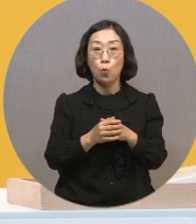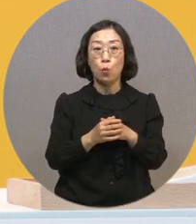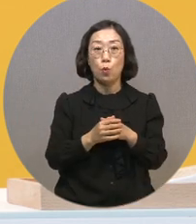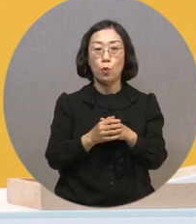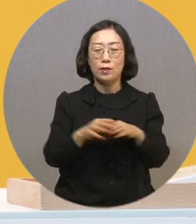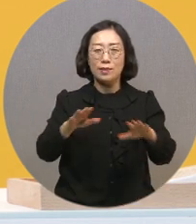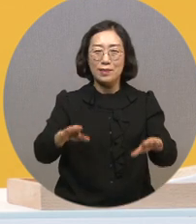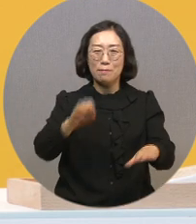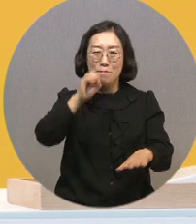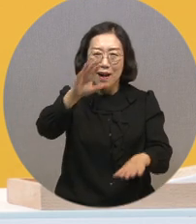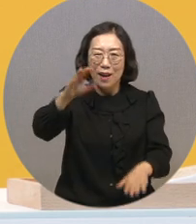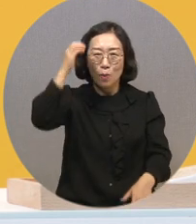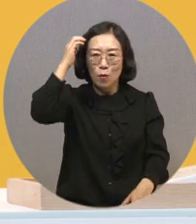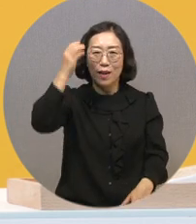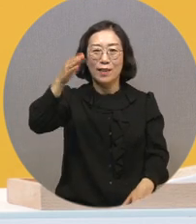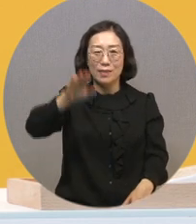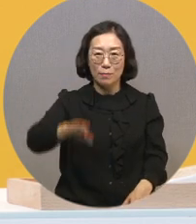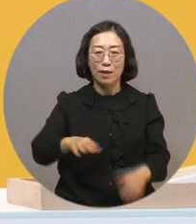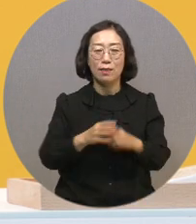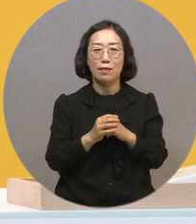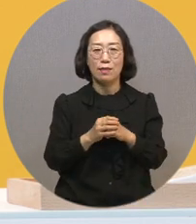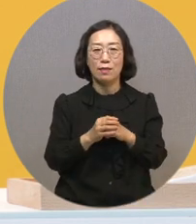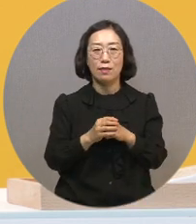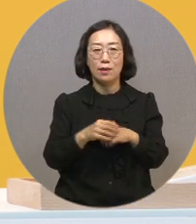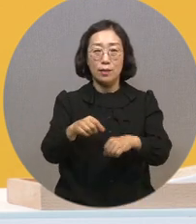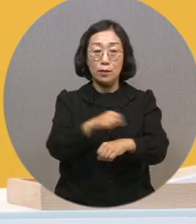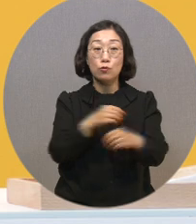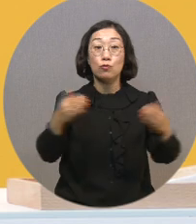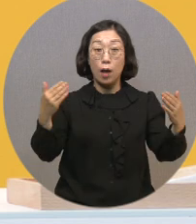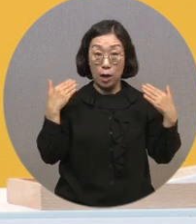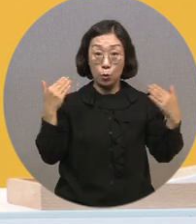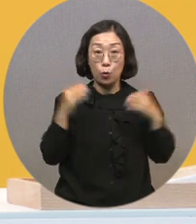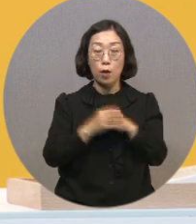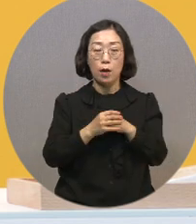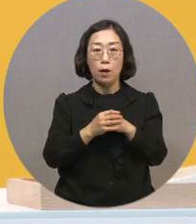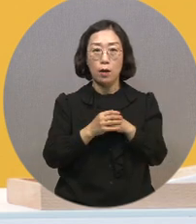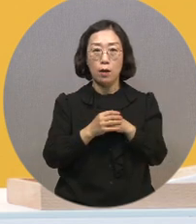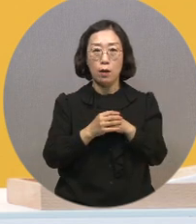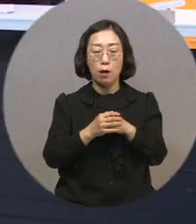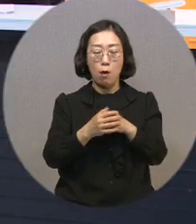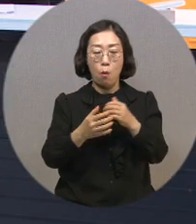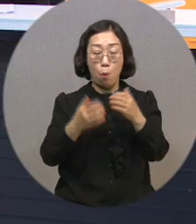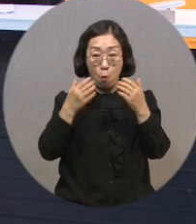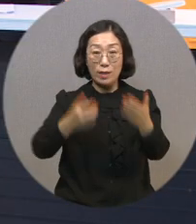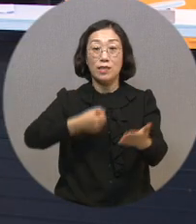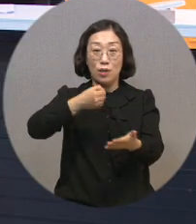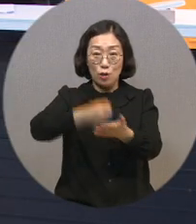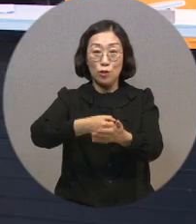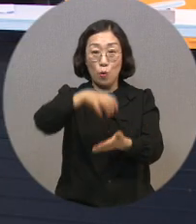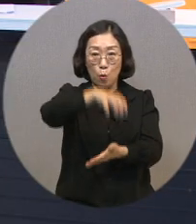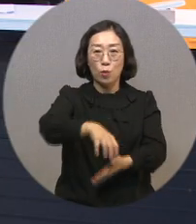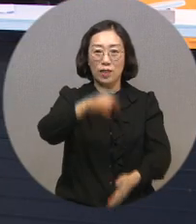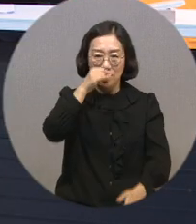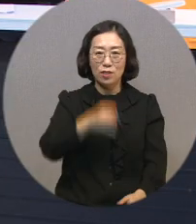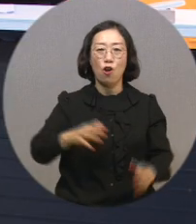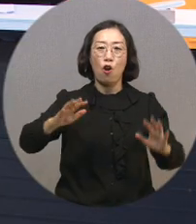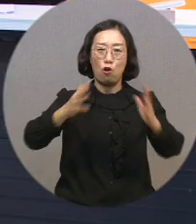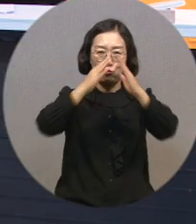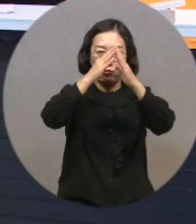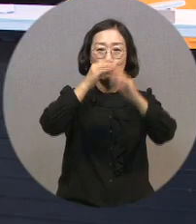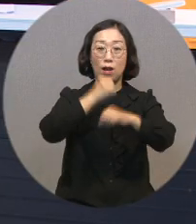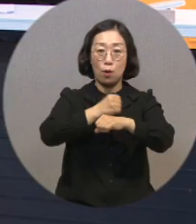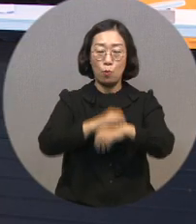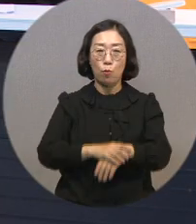말씀드리기는 곤란합니다만은 사회에도 지금 특수학교를 지금 이미 확정은 된 데가 있어요. 그렇게 해서 또 지을 것이고 네.